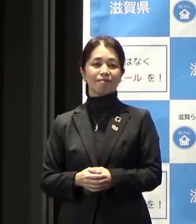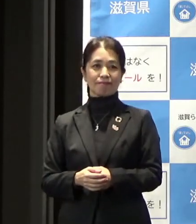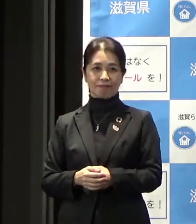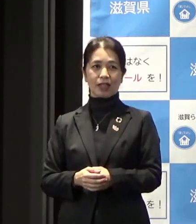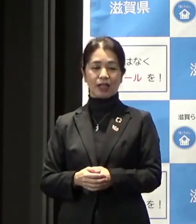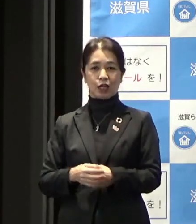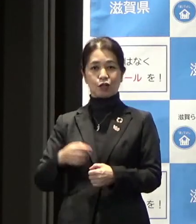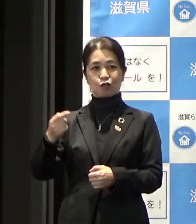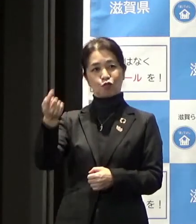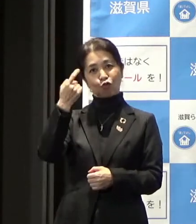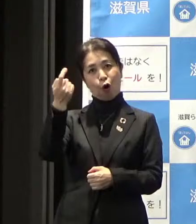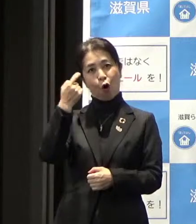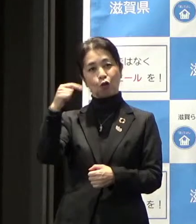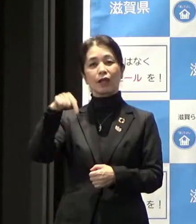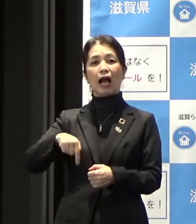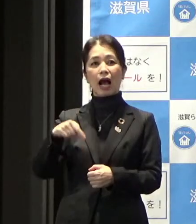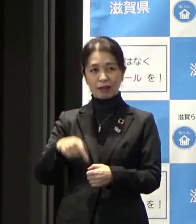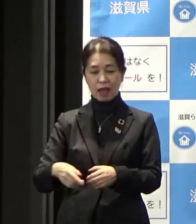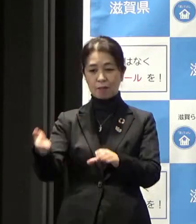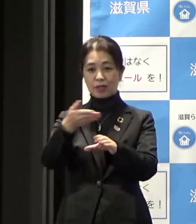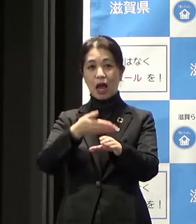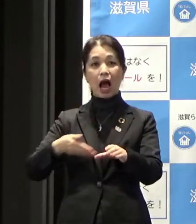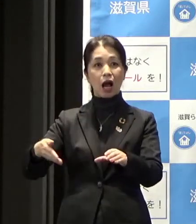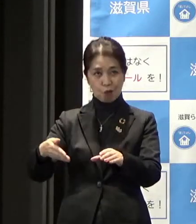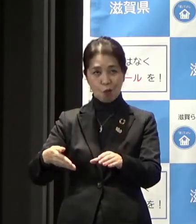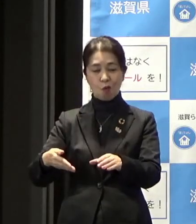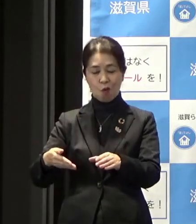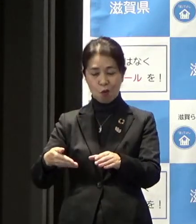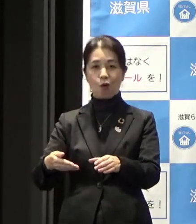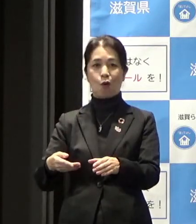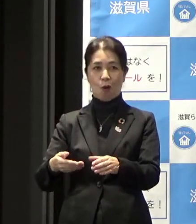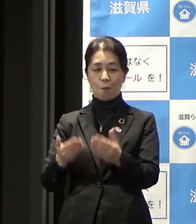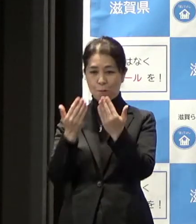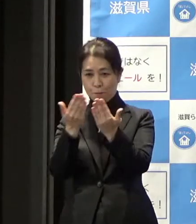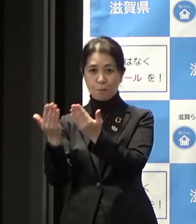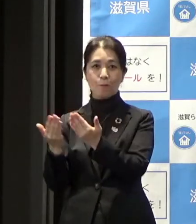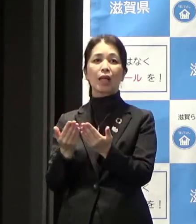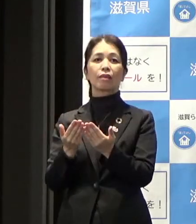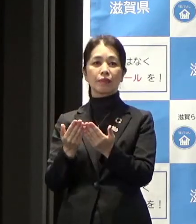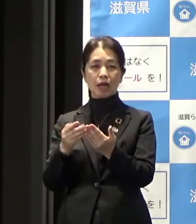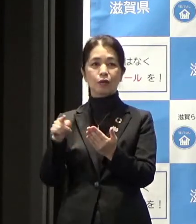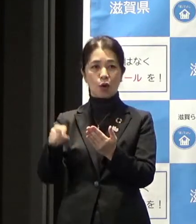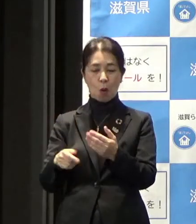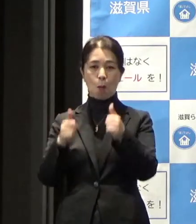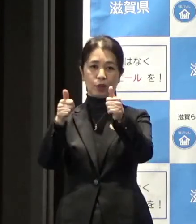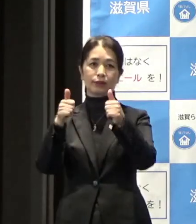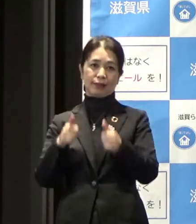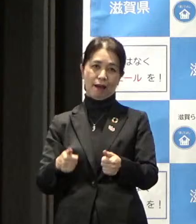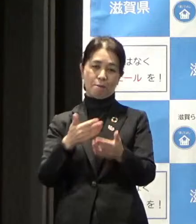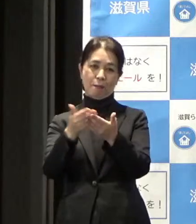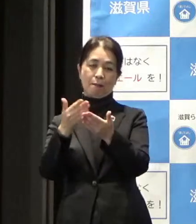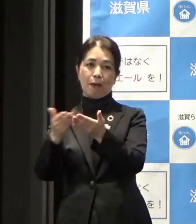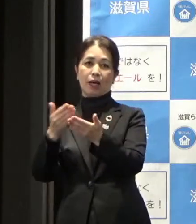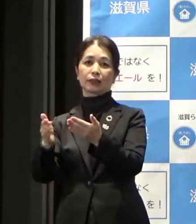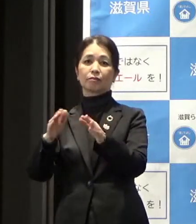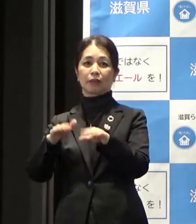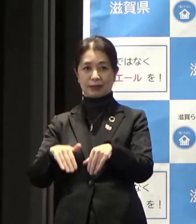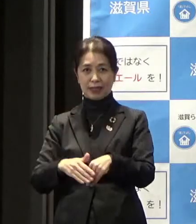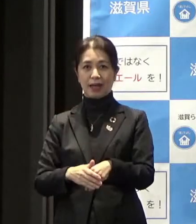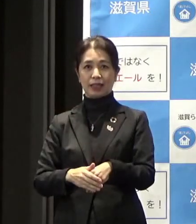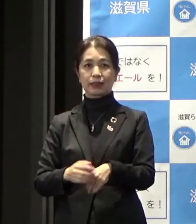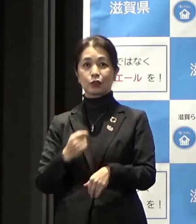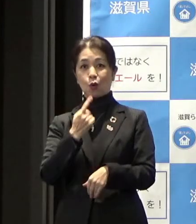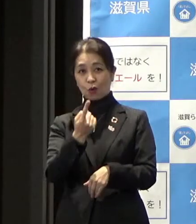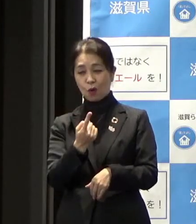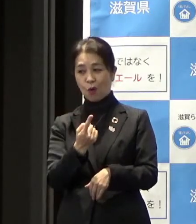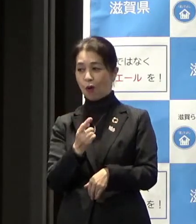授業の中で琵琶湖との関わりを学習され、その経験をポスター制作に生かしていただいたということでございます。池本さんから一言いただく